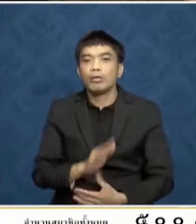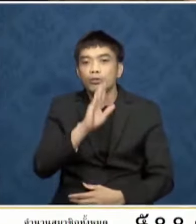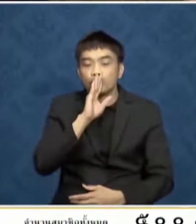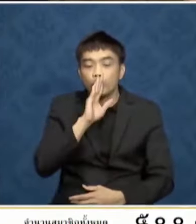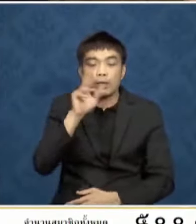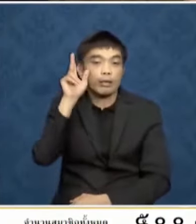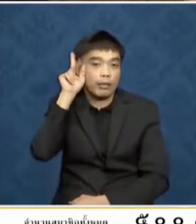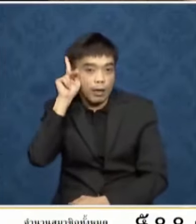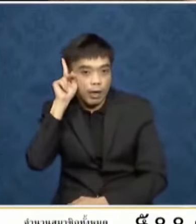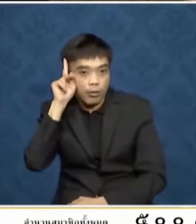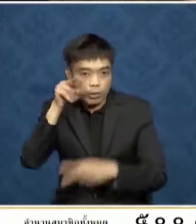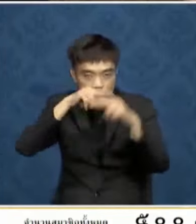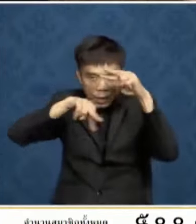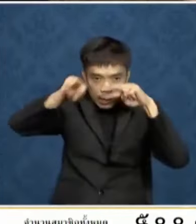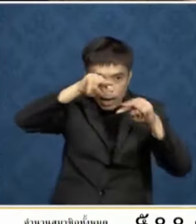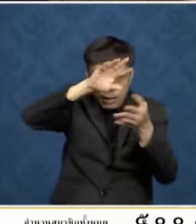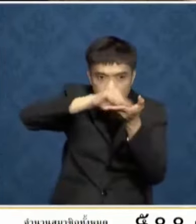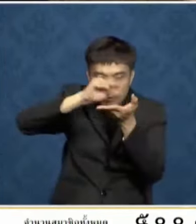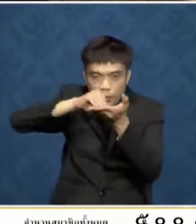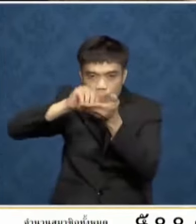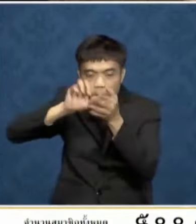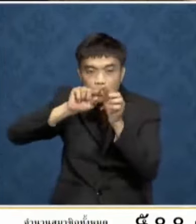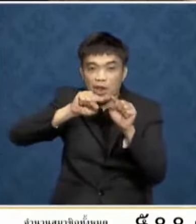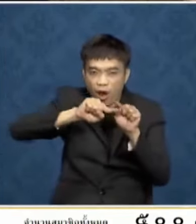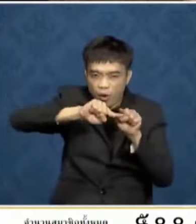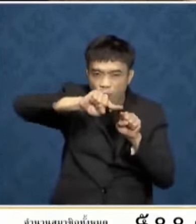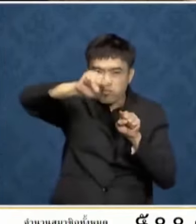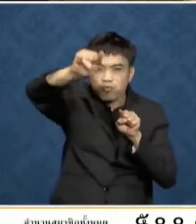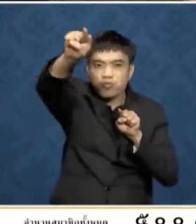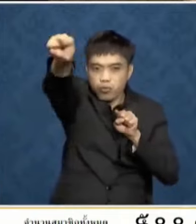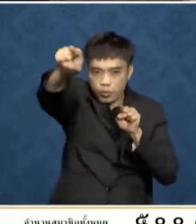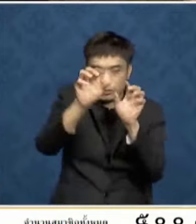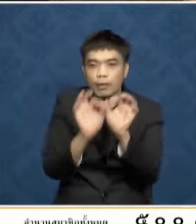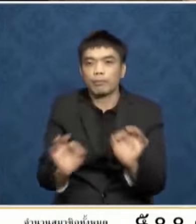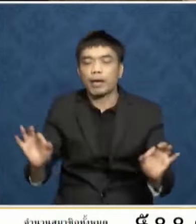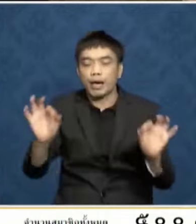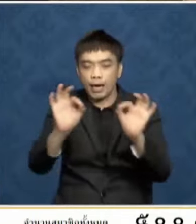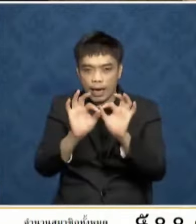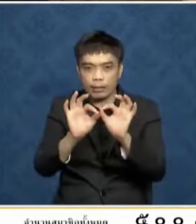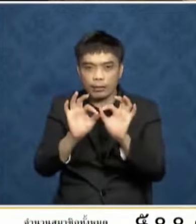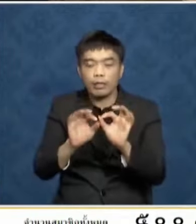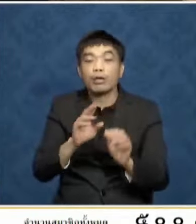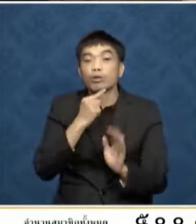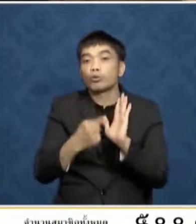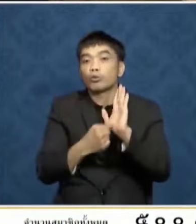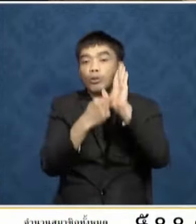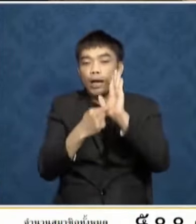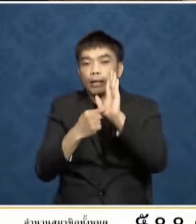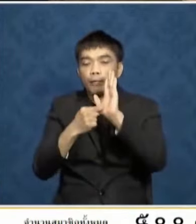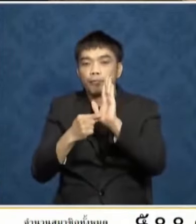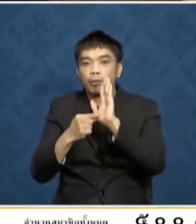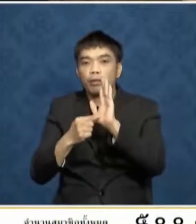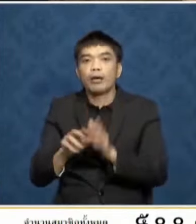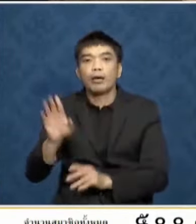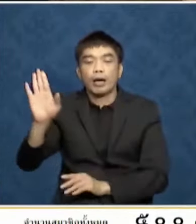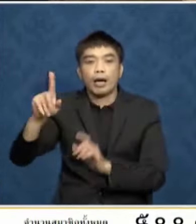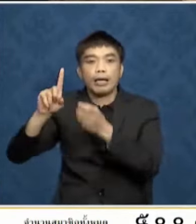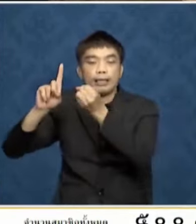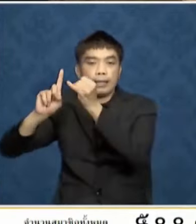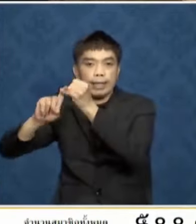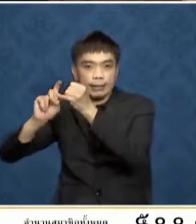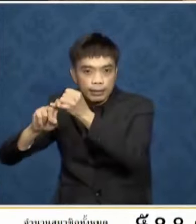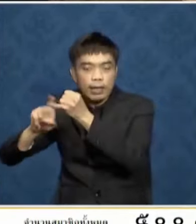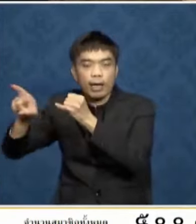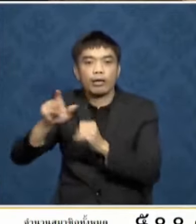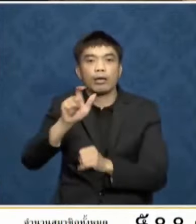ขาวการสอดแนมและการหาเปาใหม่ระยะไกลถึเปสที่สำคัญมากหากเราดูกัทส่ครามรกเซยอุเครียจะเหนว่าการใช้โดนพระจมตี